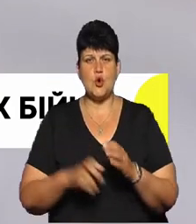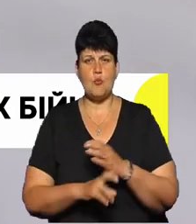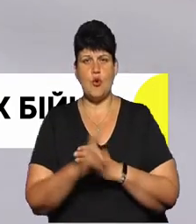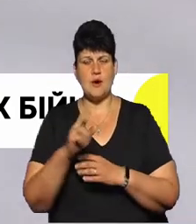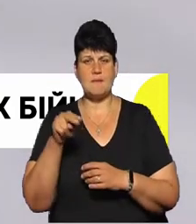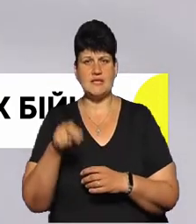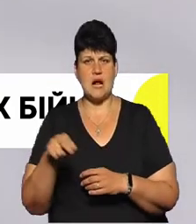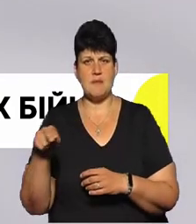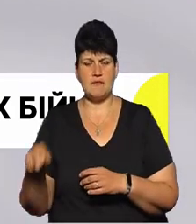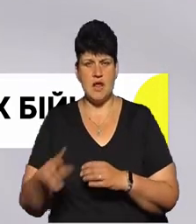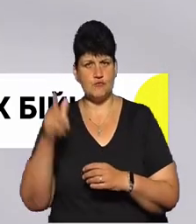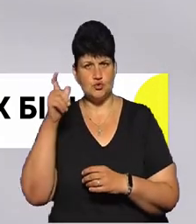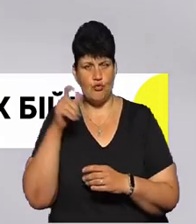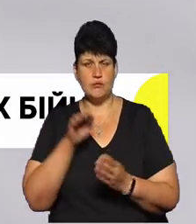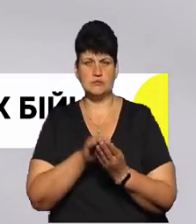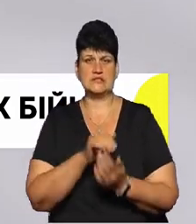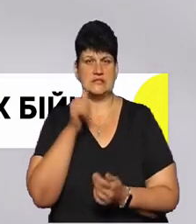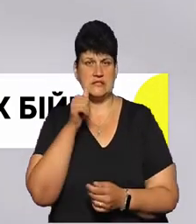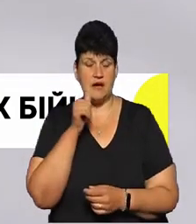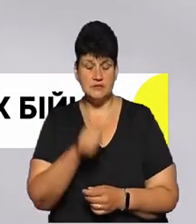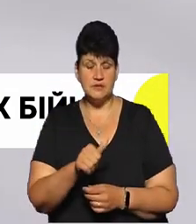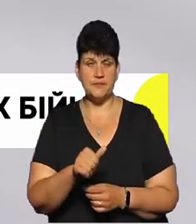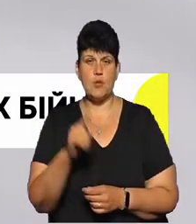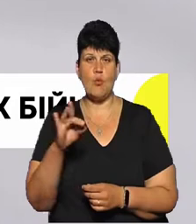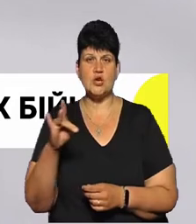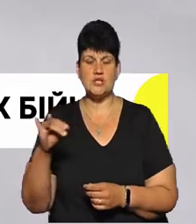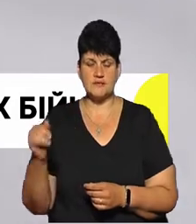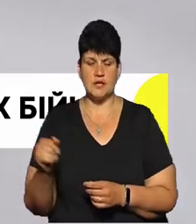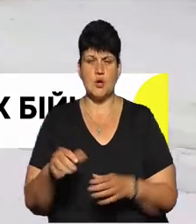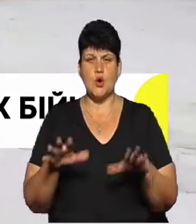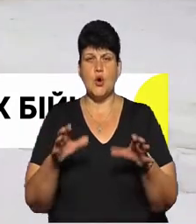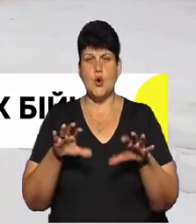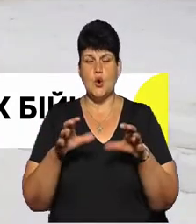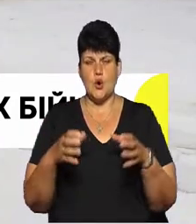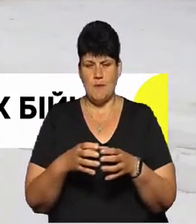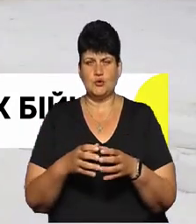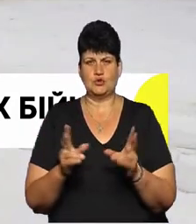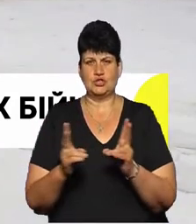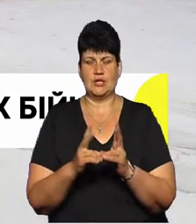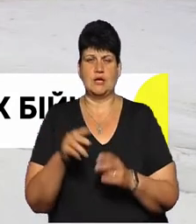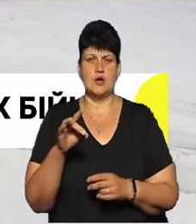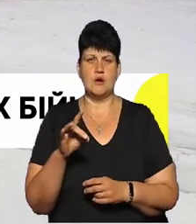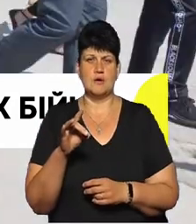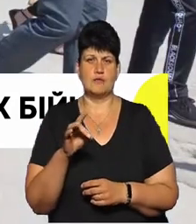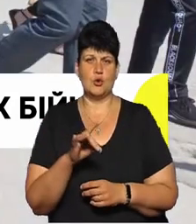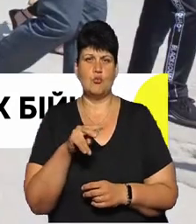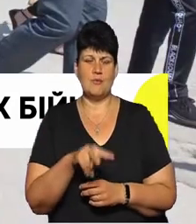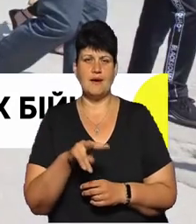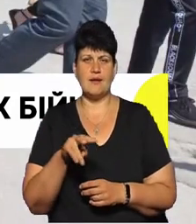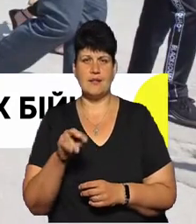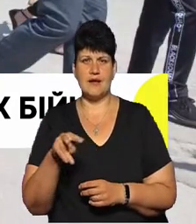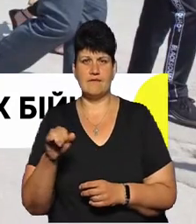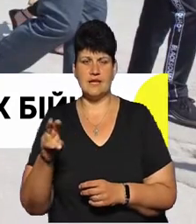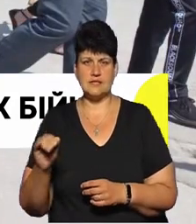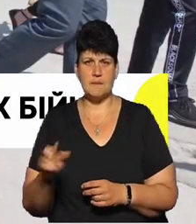У Борщівській громаді навколішки зустрічали захисника України Володимира Левицького. Далі із ним прощалися у Більчезолотецькій сільській